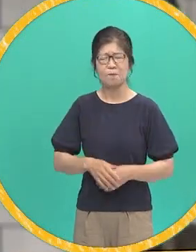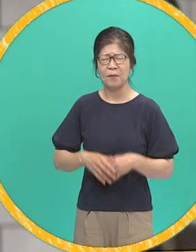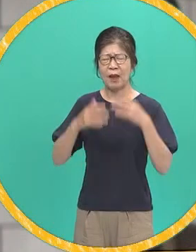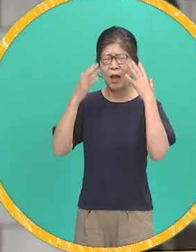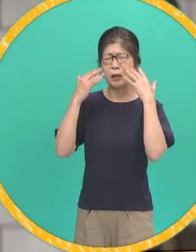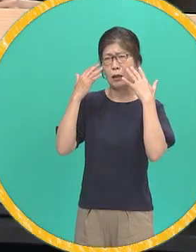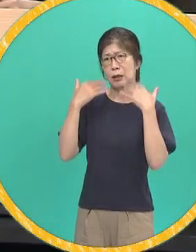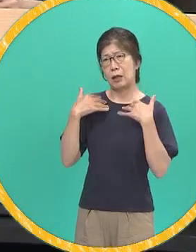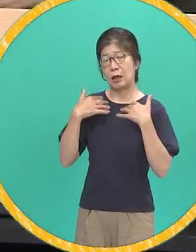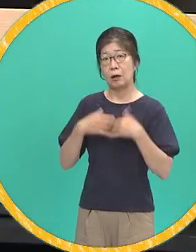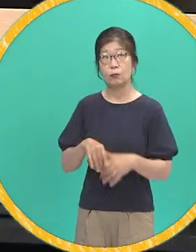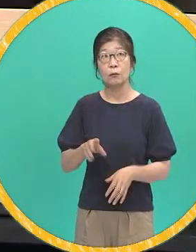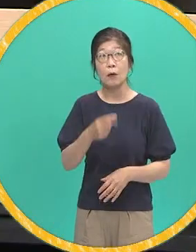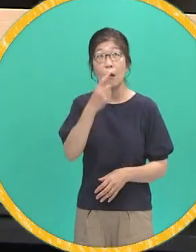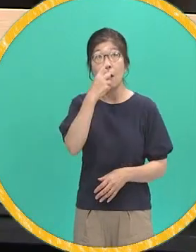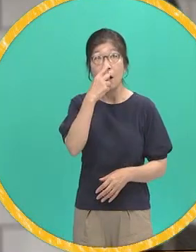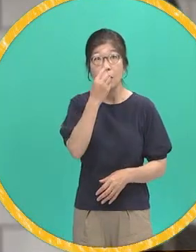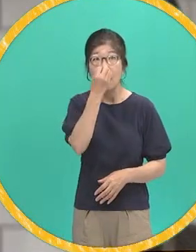ね